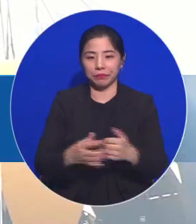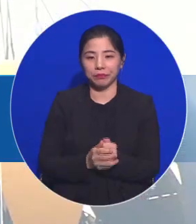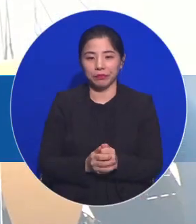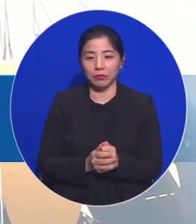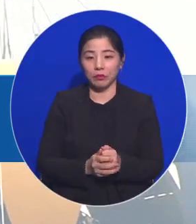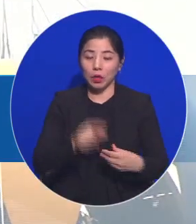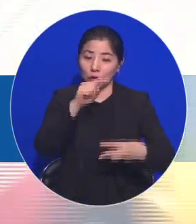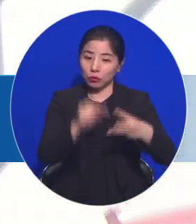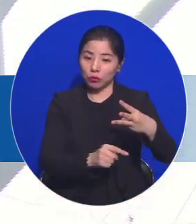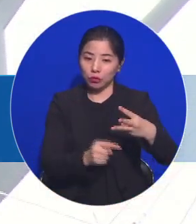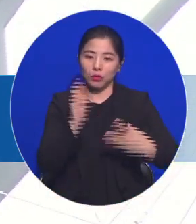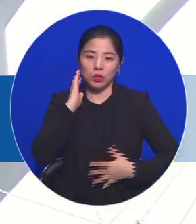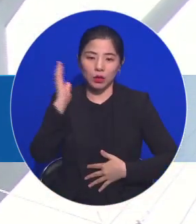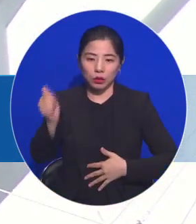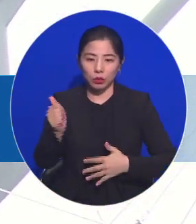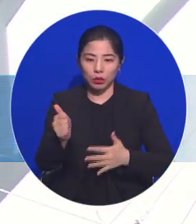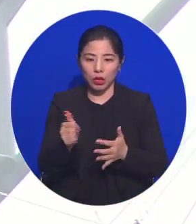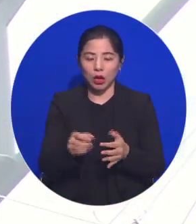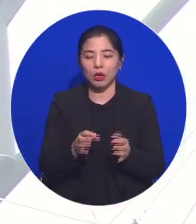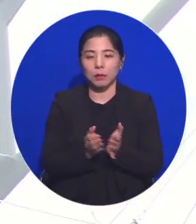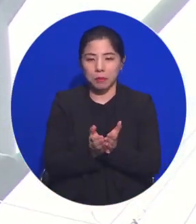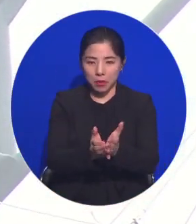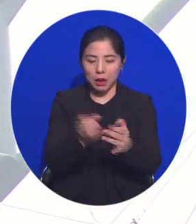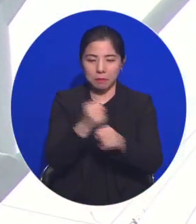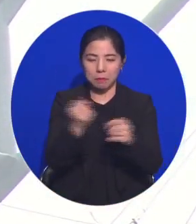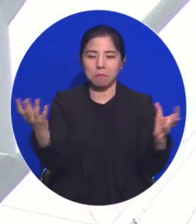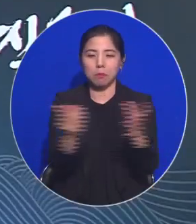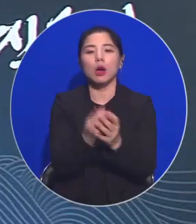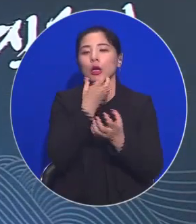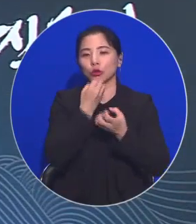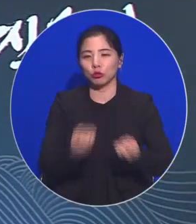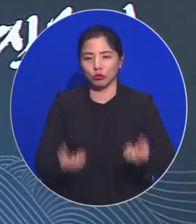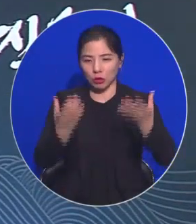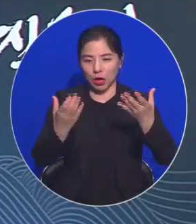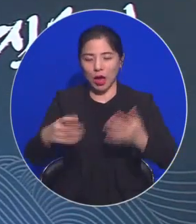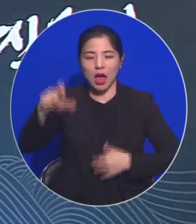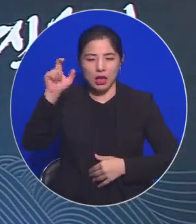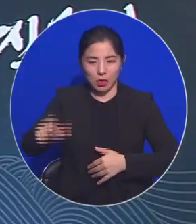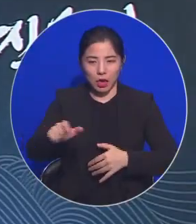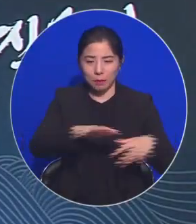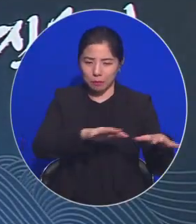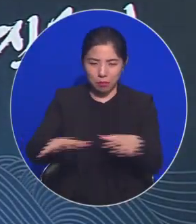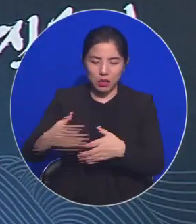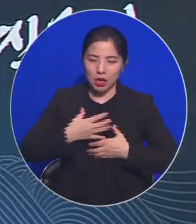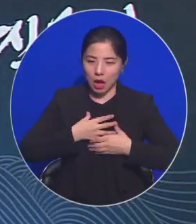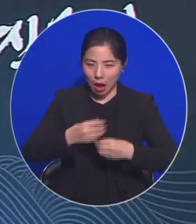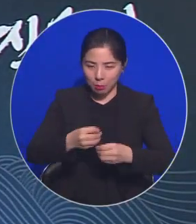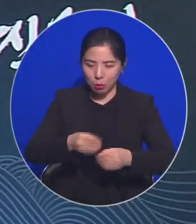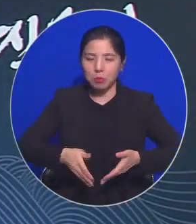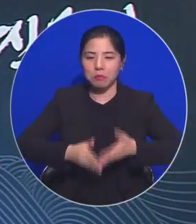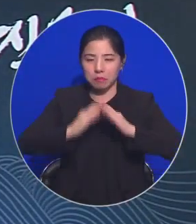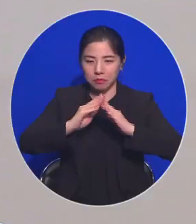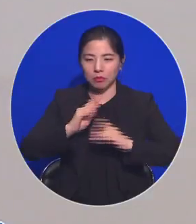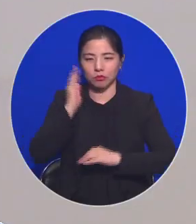윤 대통령은 정조 대왕함의 진수를 축하하면서 강력한 해양 안보 구축의 뜻을